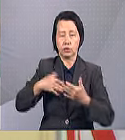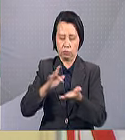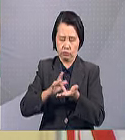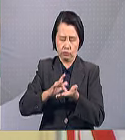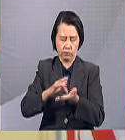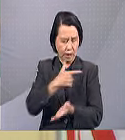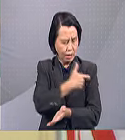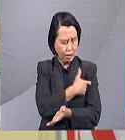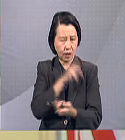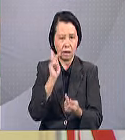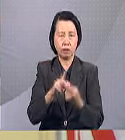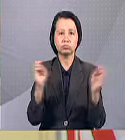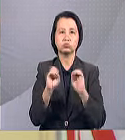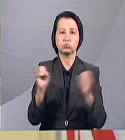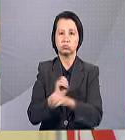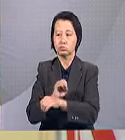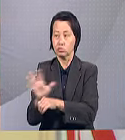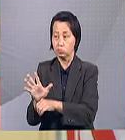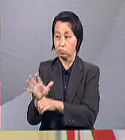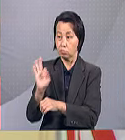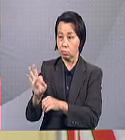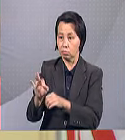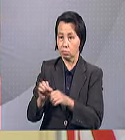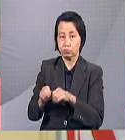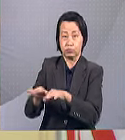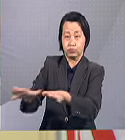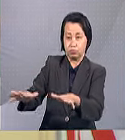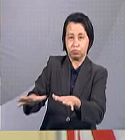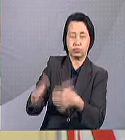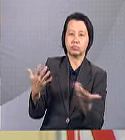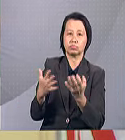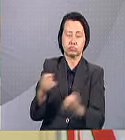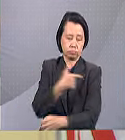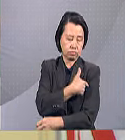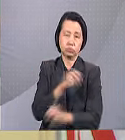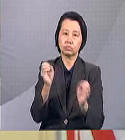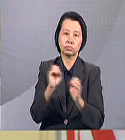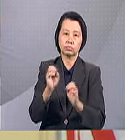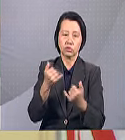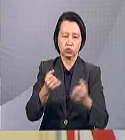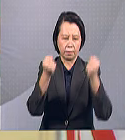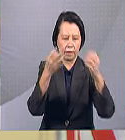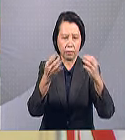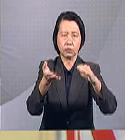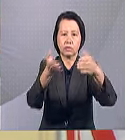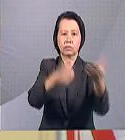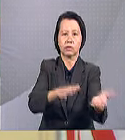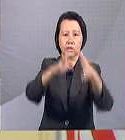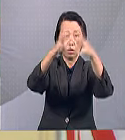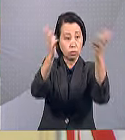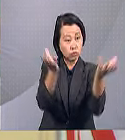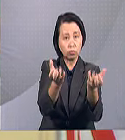yang sesuai untuk mengekam penyebaran virus COVID-19 yang telah meragut banyak nyawa di seluruh